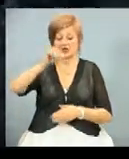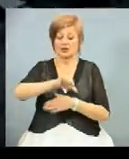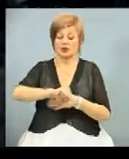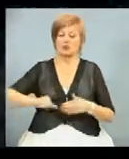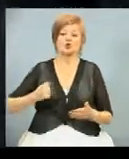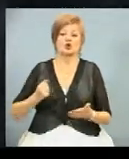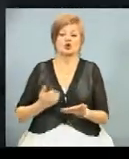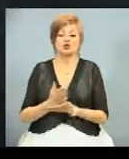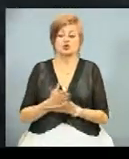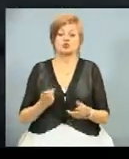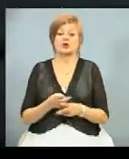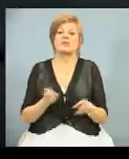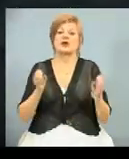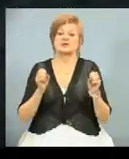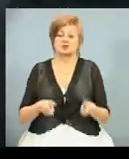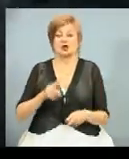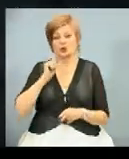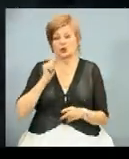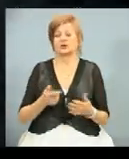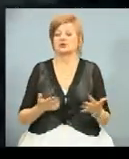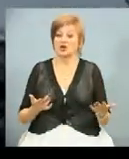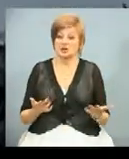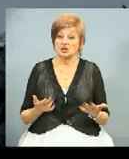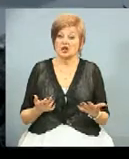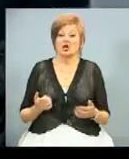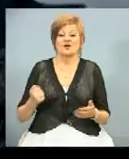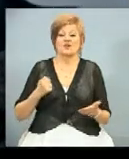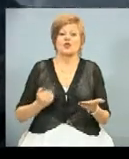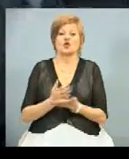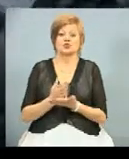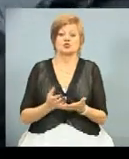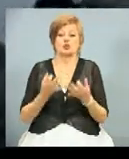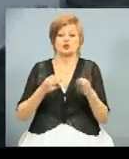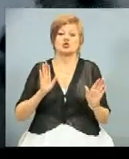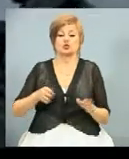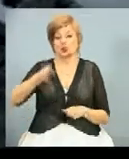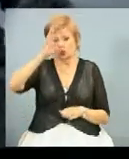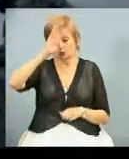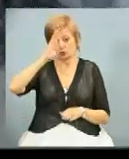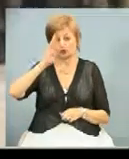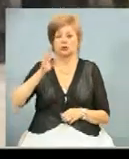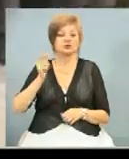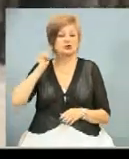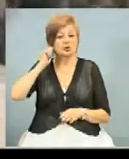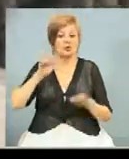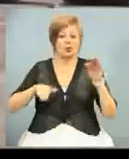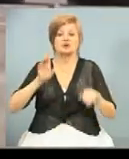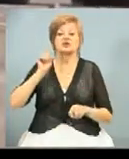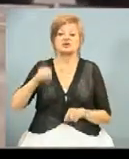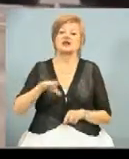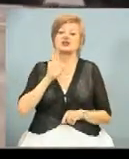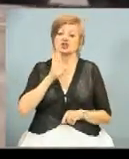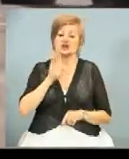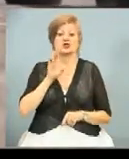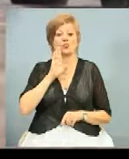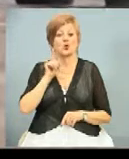служби, Служби безпеки України тощо. До військової служби допускаються не лише хлопці та чоловіки будь-якого віку, а й жінки та